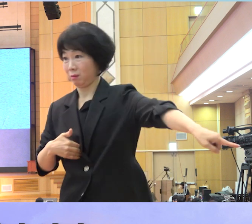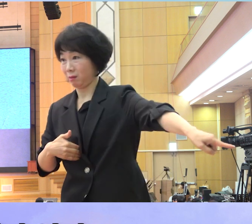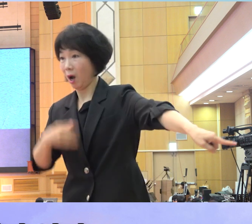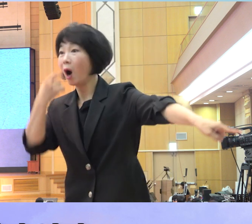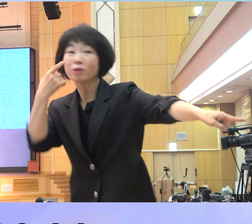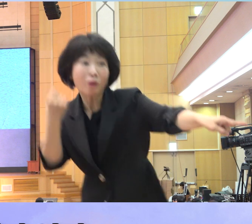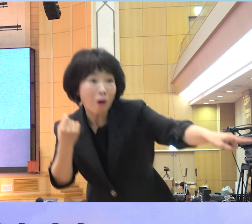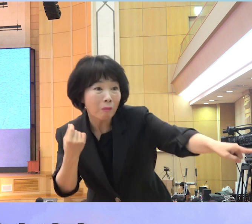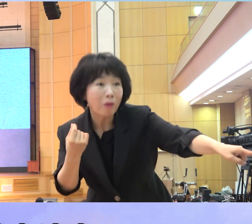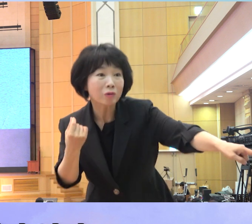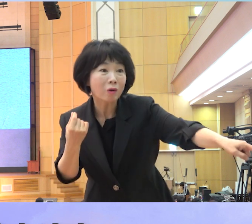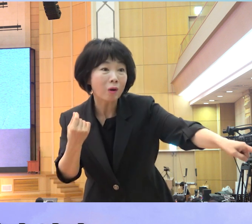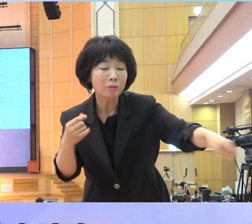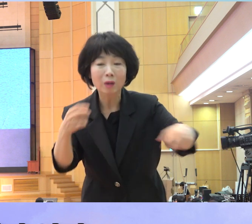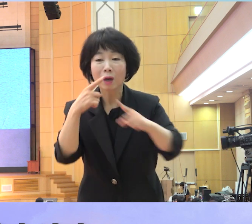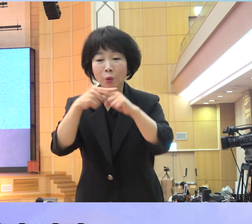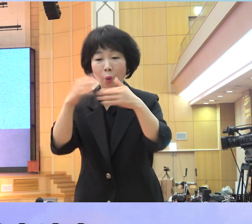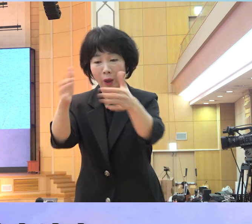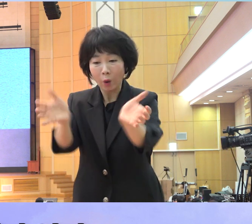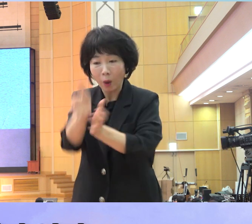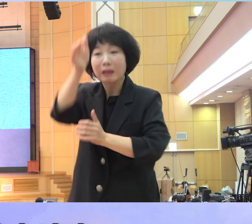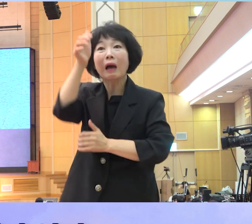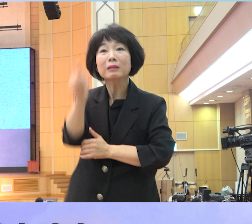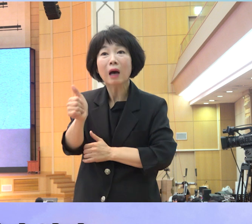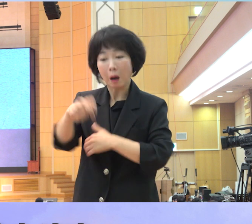야이로 회당장 마음이 어땠을까요?